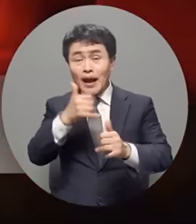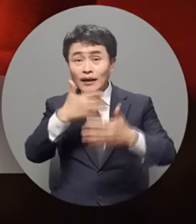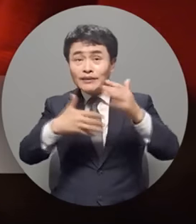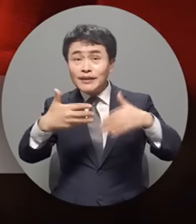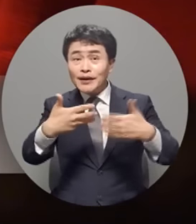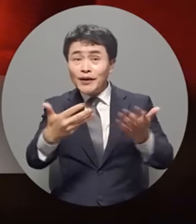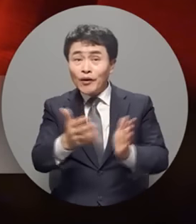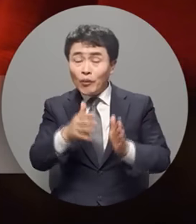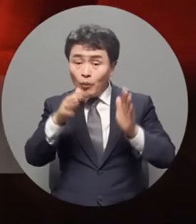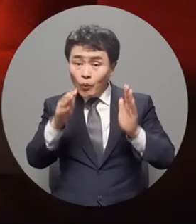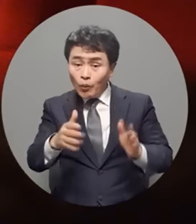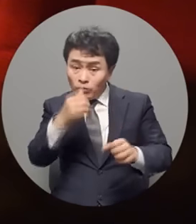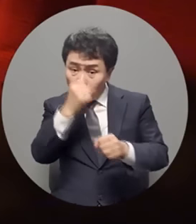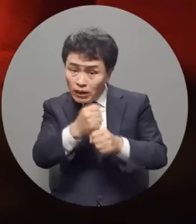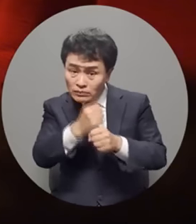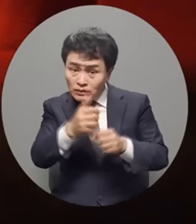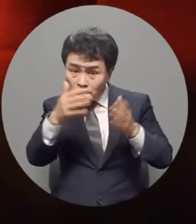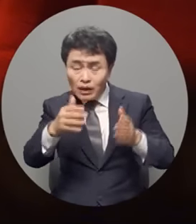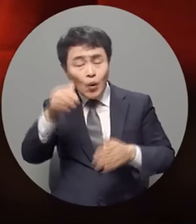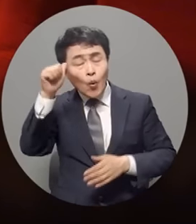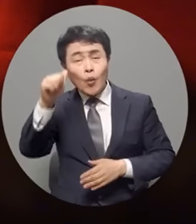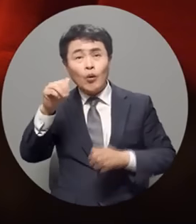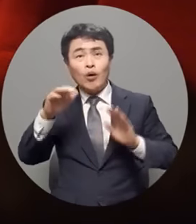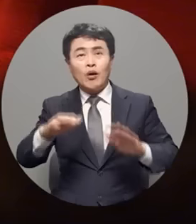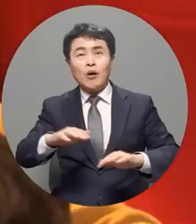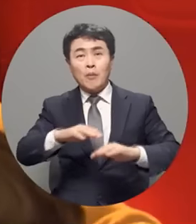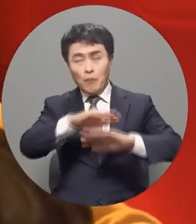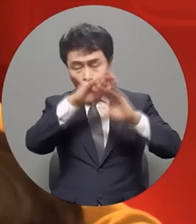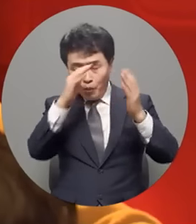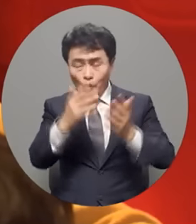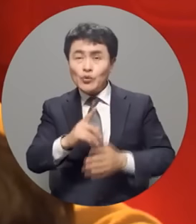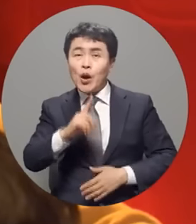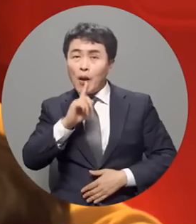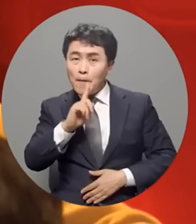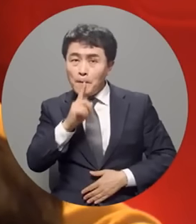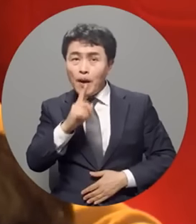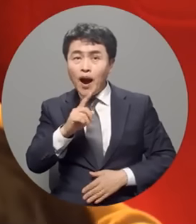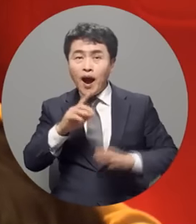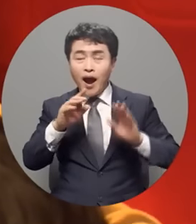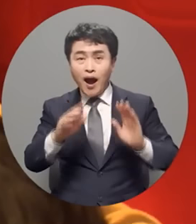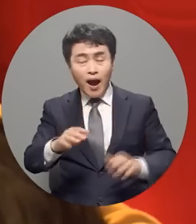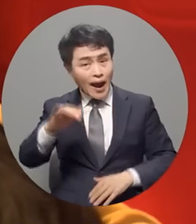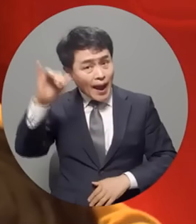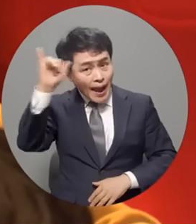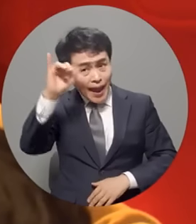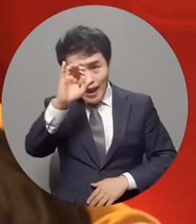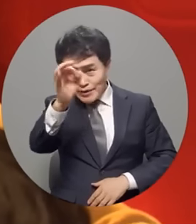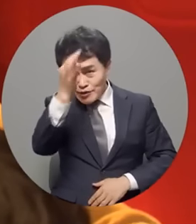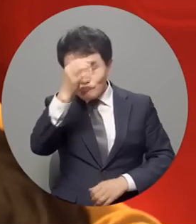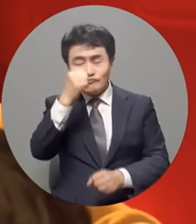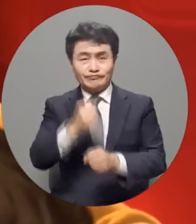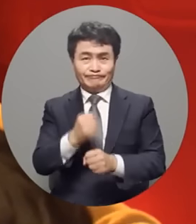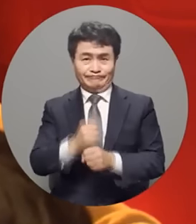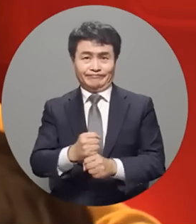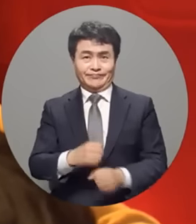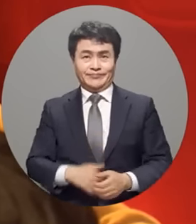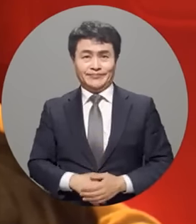제작 기간은 단 5일. 모든 장면과 음성이 순수 생성형 AI로만